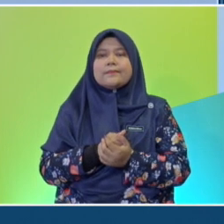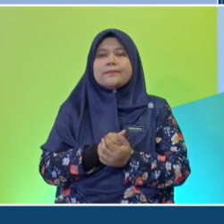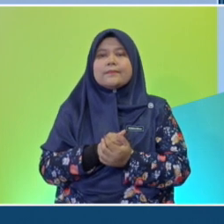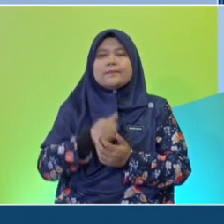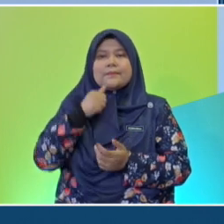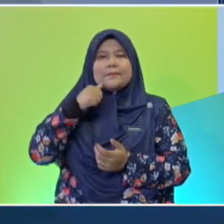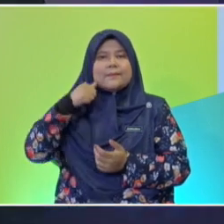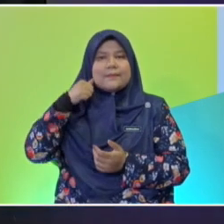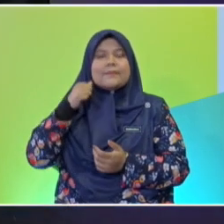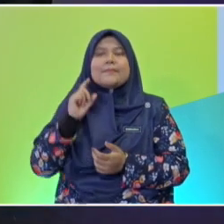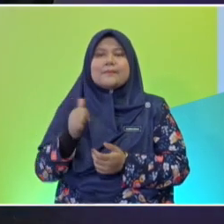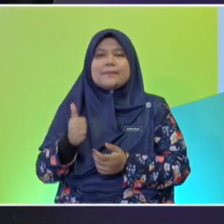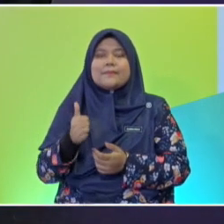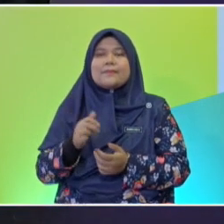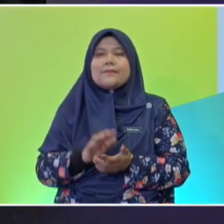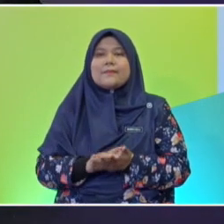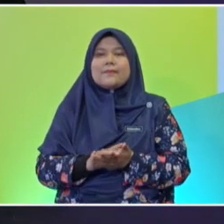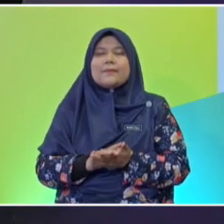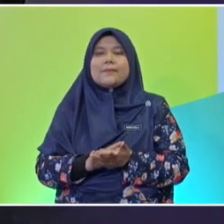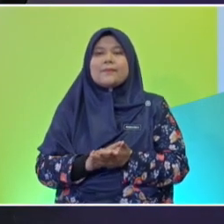dapat dua dapat